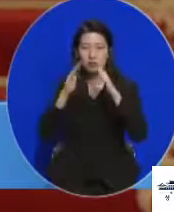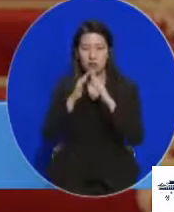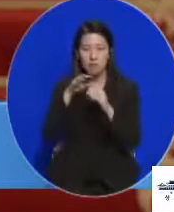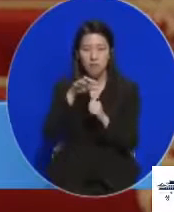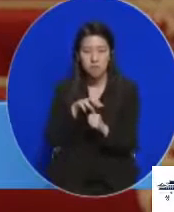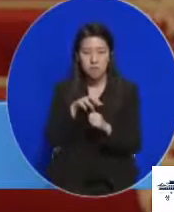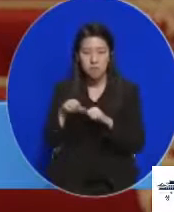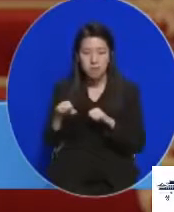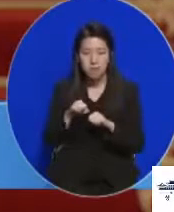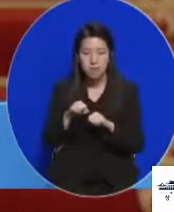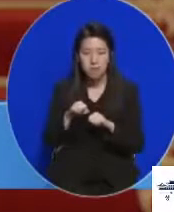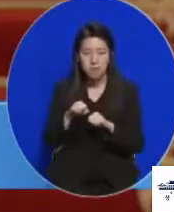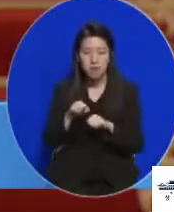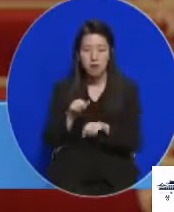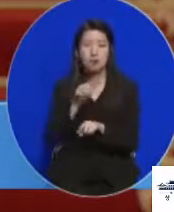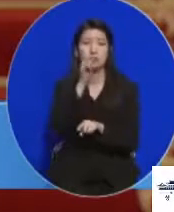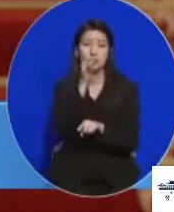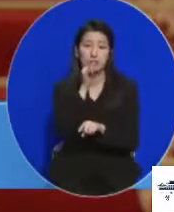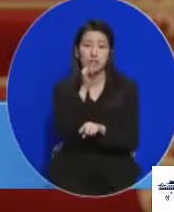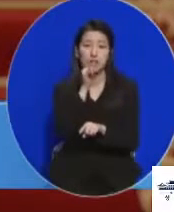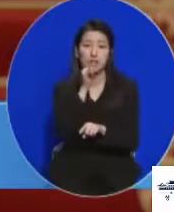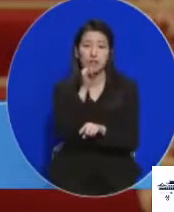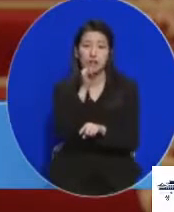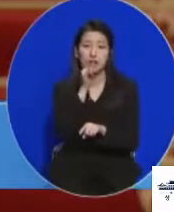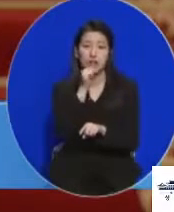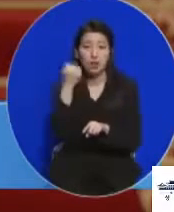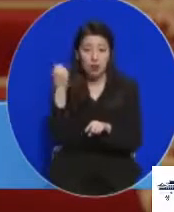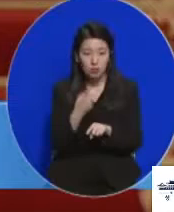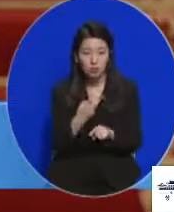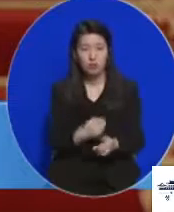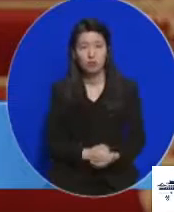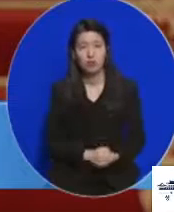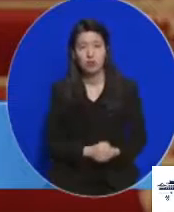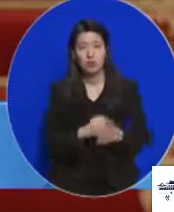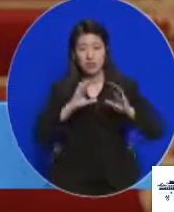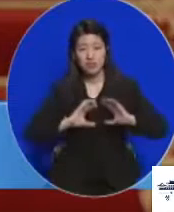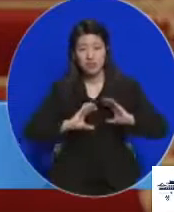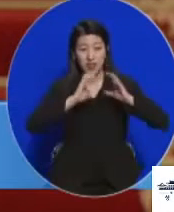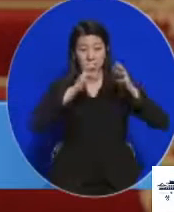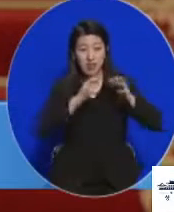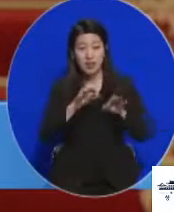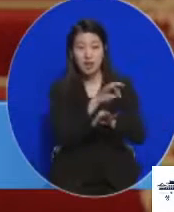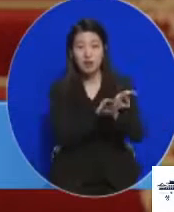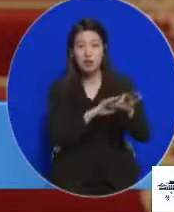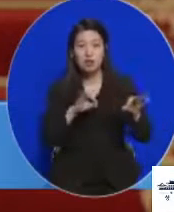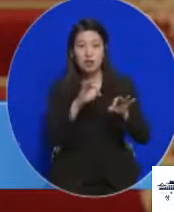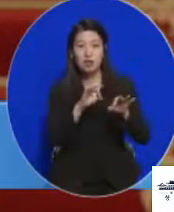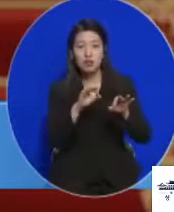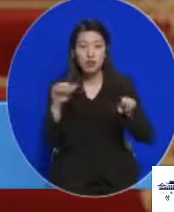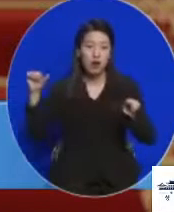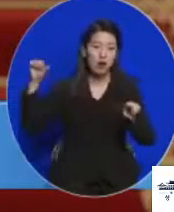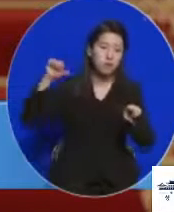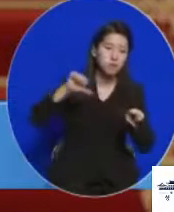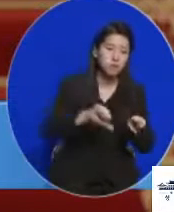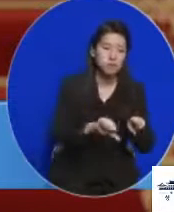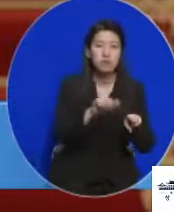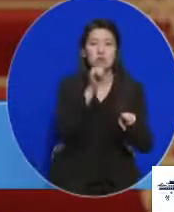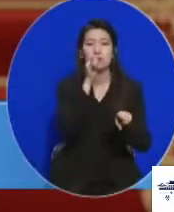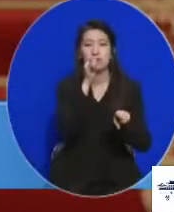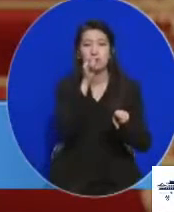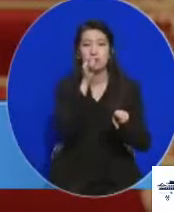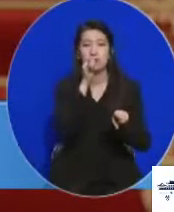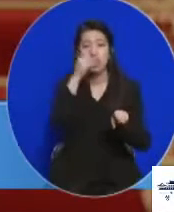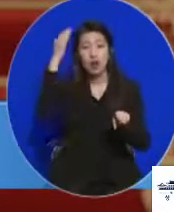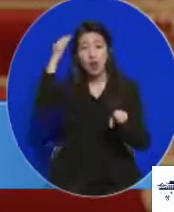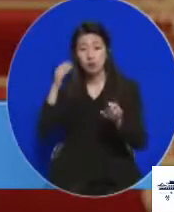아니었습니다 세계 경제에도 대공황 이후 최악의 침체를 겪었습니다 우리